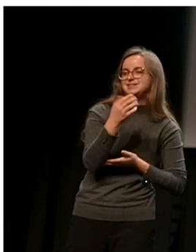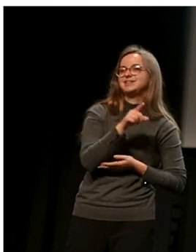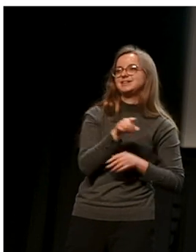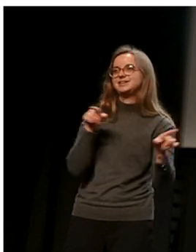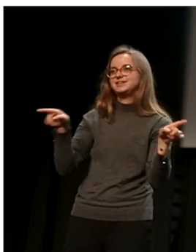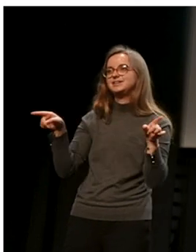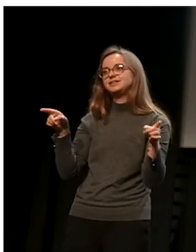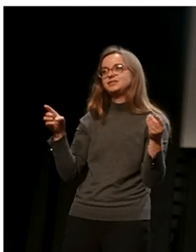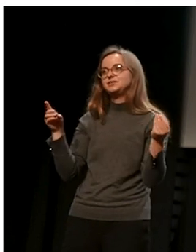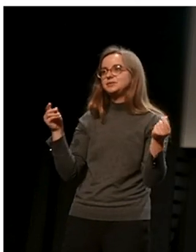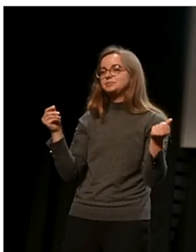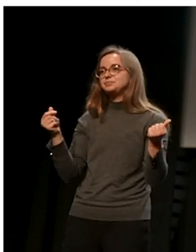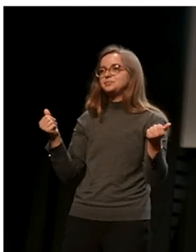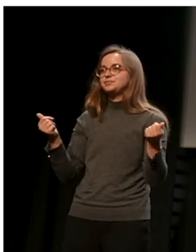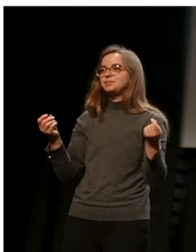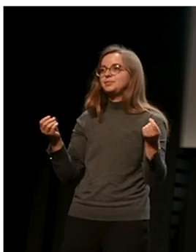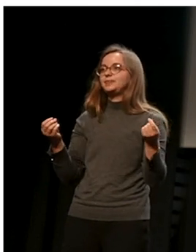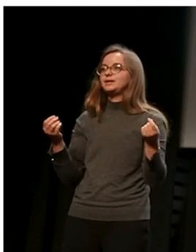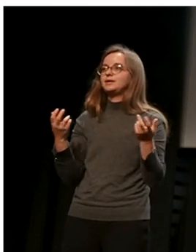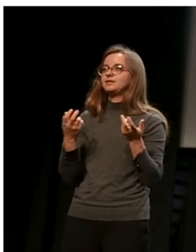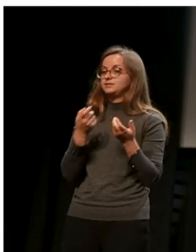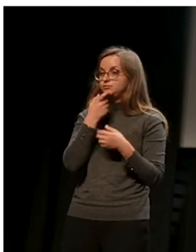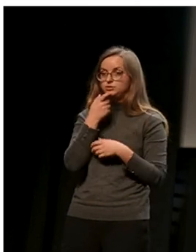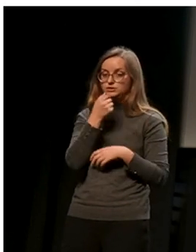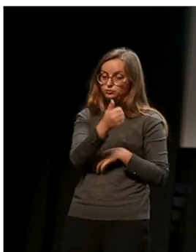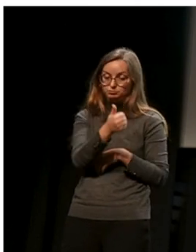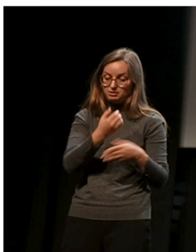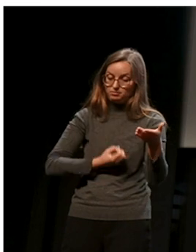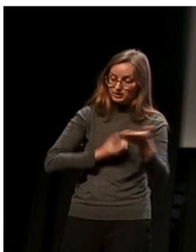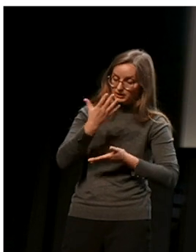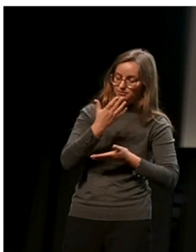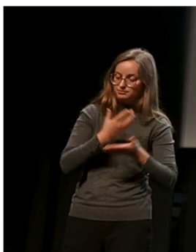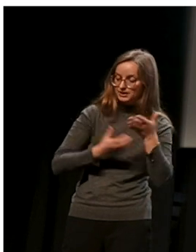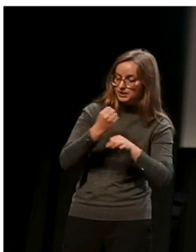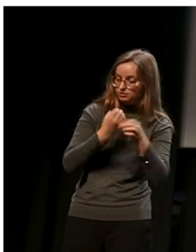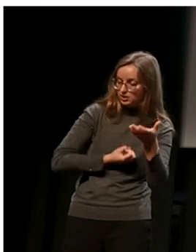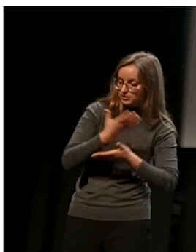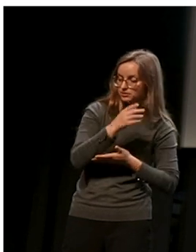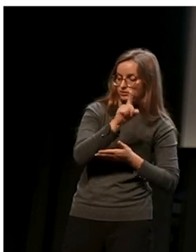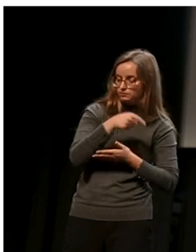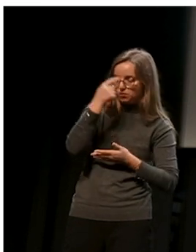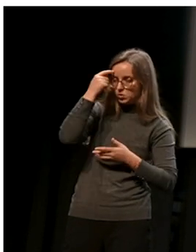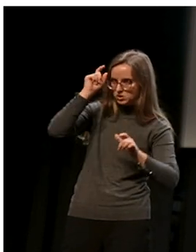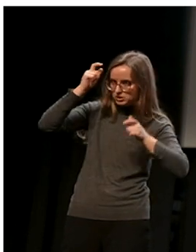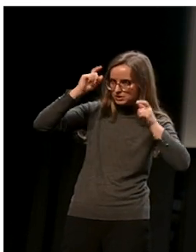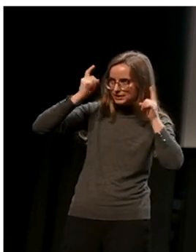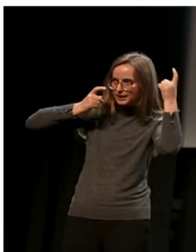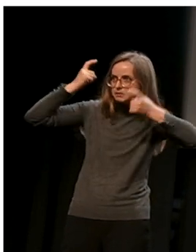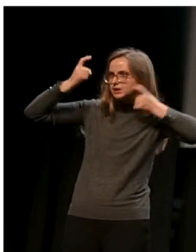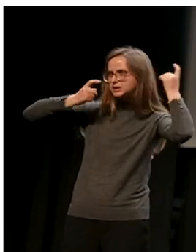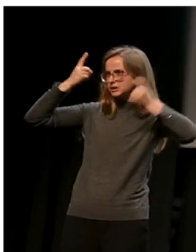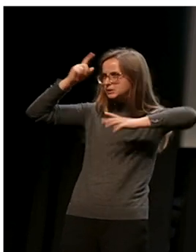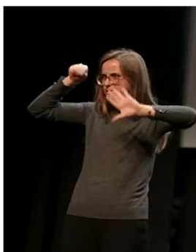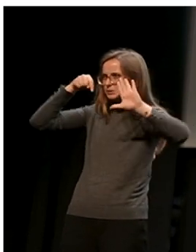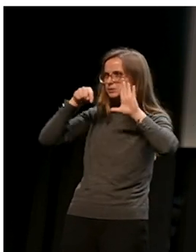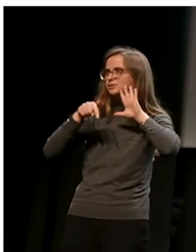ça va être dans ses associations ou dans toute sa réflexion et dans sa profondeur,